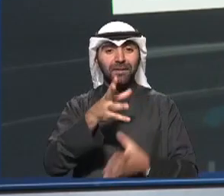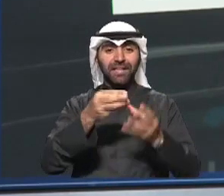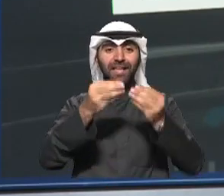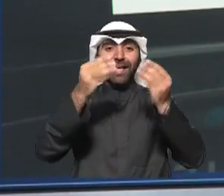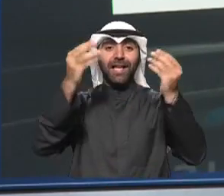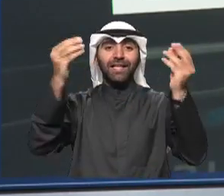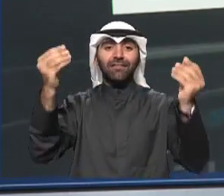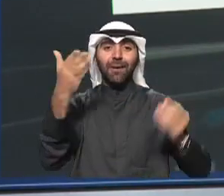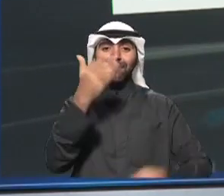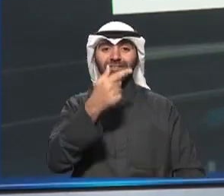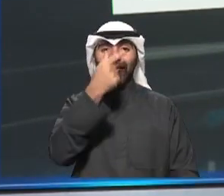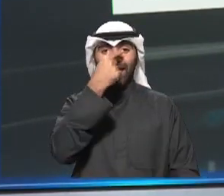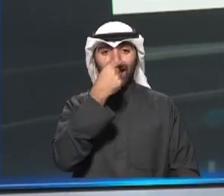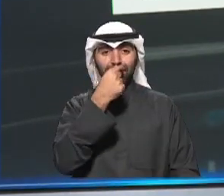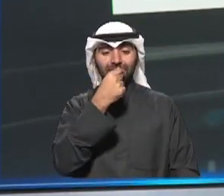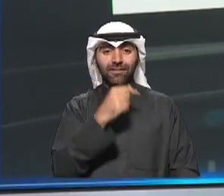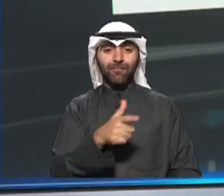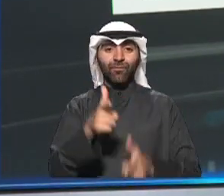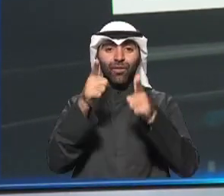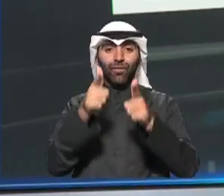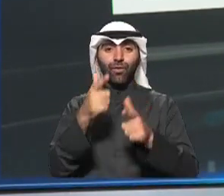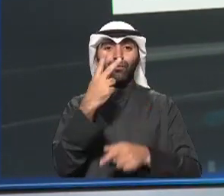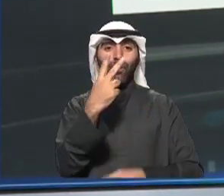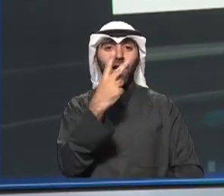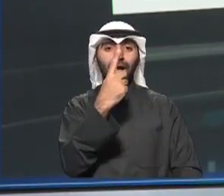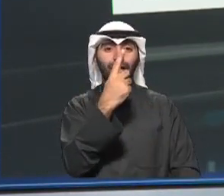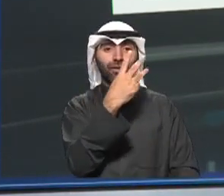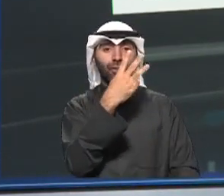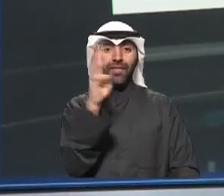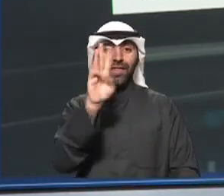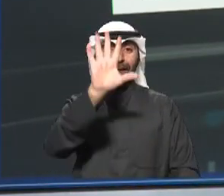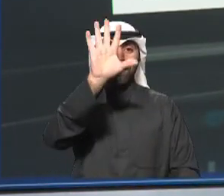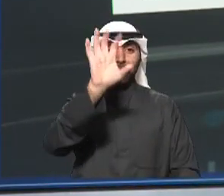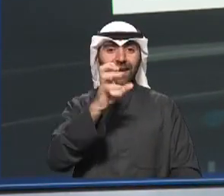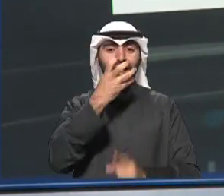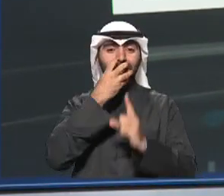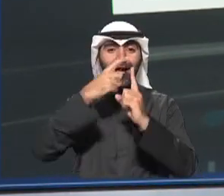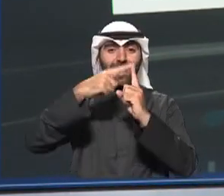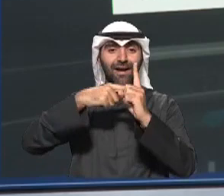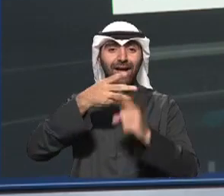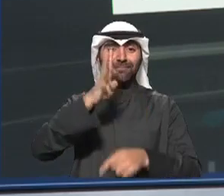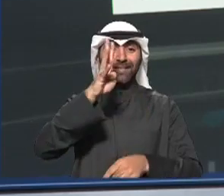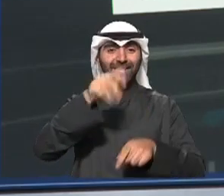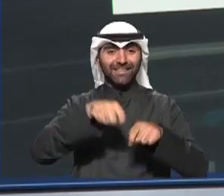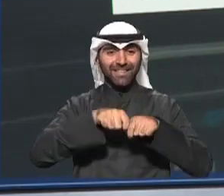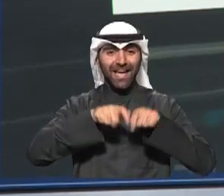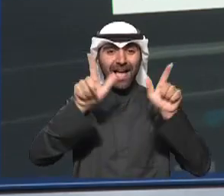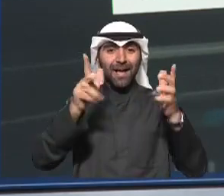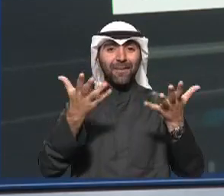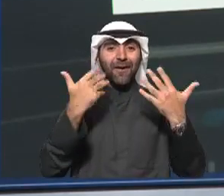يوم الخميس 31، أما الصغرى 14 درجة مئوية. أعزائي المشاهدين إلى هنا تنتهي